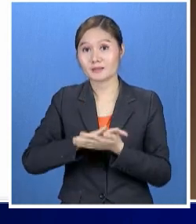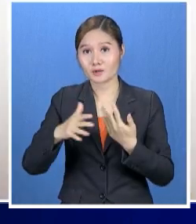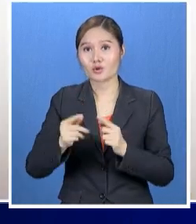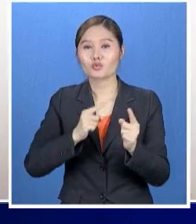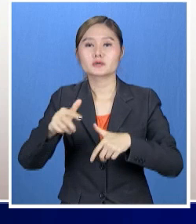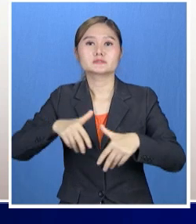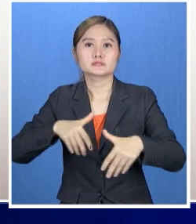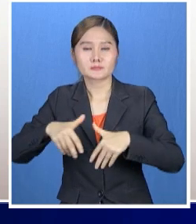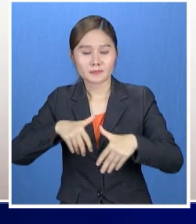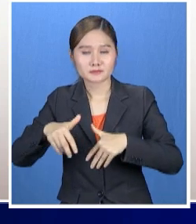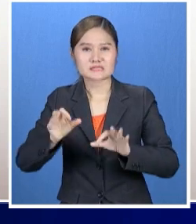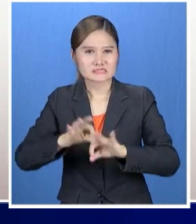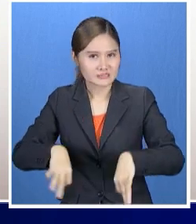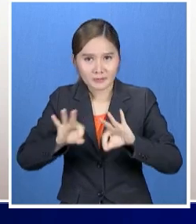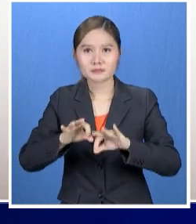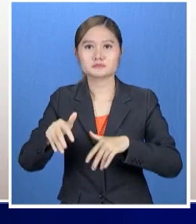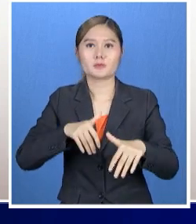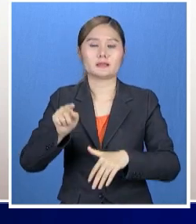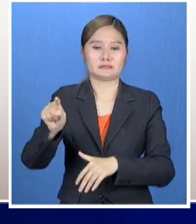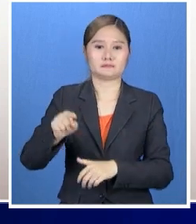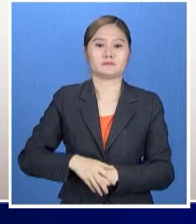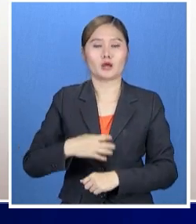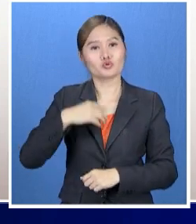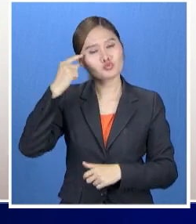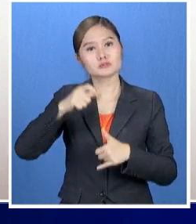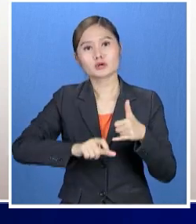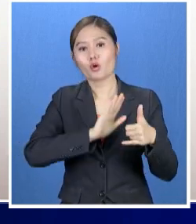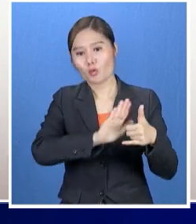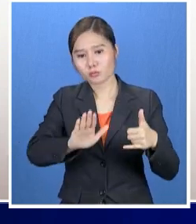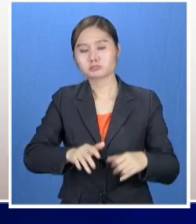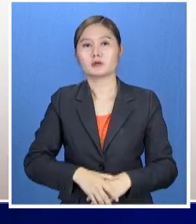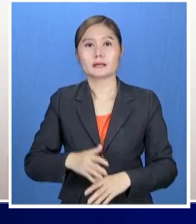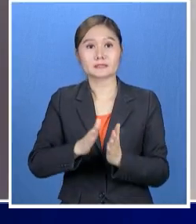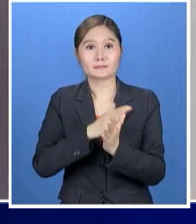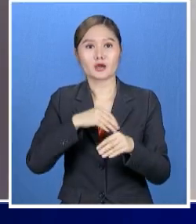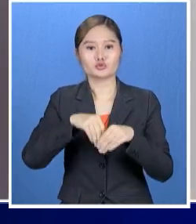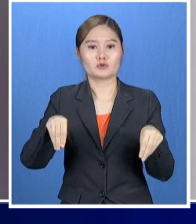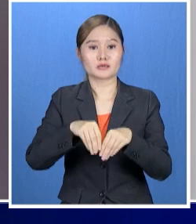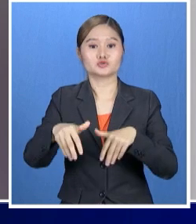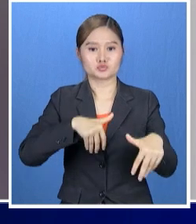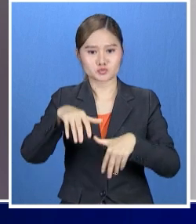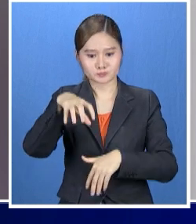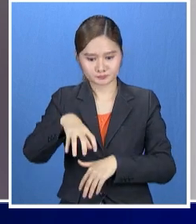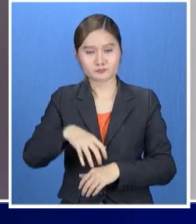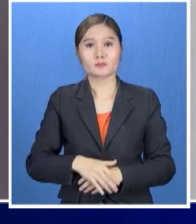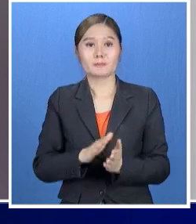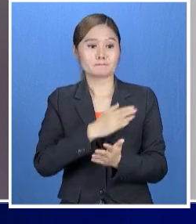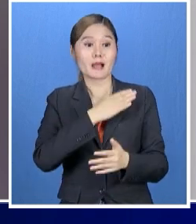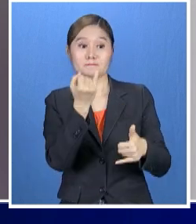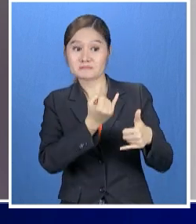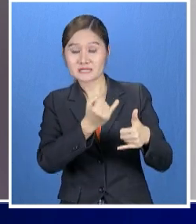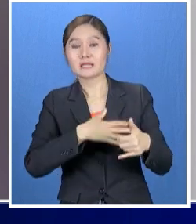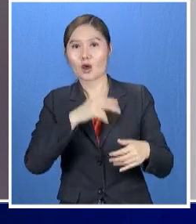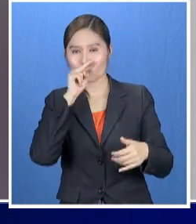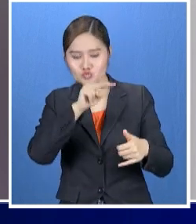พูดคุยกับชาวบ้านด้วยสำคัญเลยคือชาวบ้าน อ๋อชาวบ้านเขาจะรู้พฤติกรรมของพระที่อยู่ใกล้กับชุมชน ถูกต้องพระไม่ดีเราจะได้เห็น